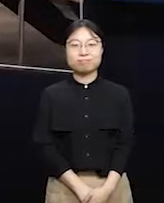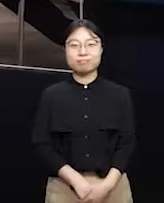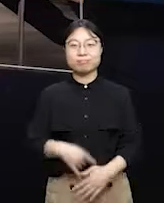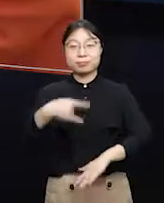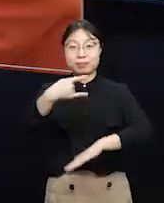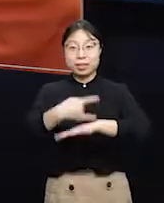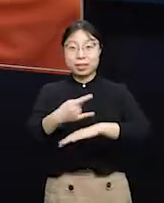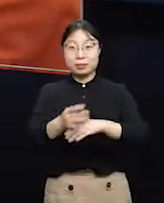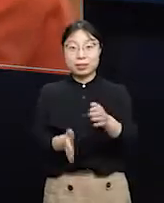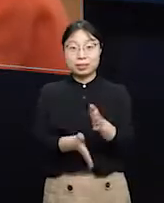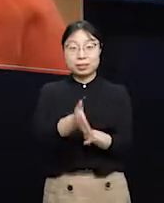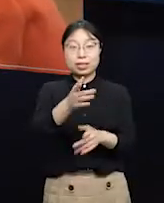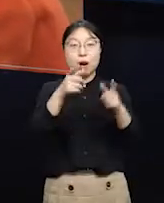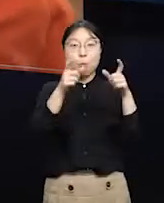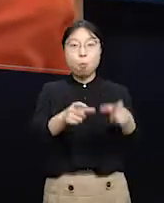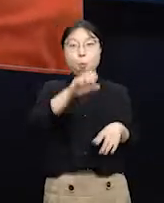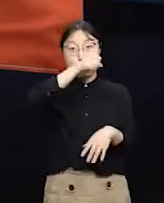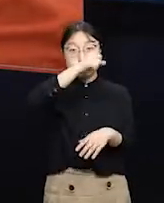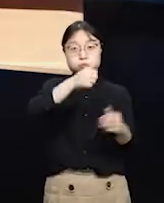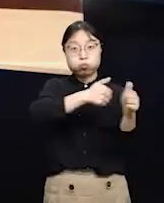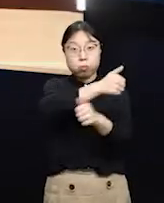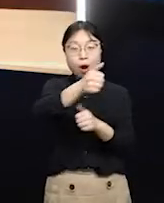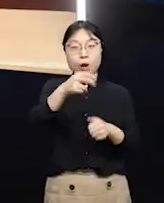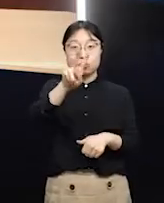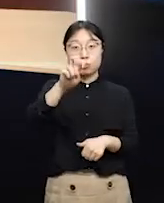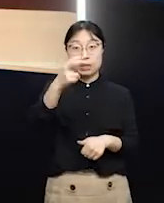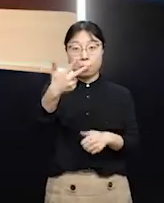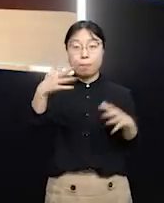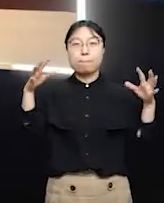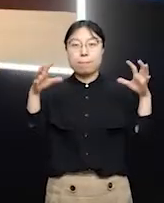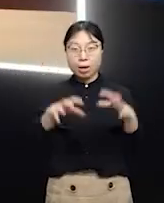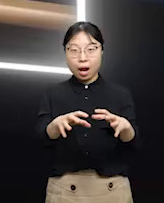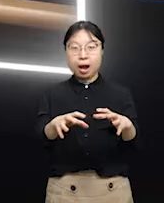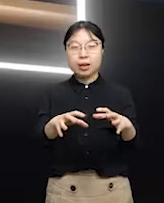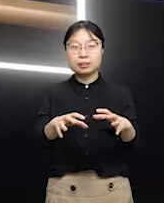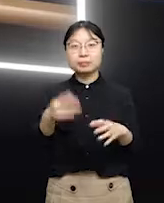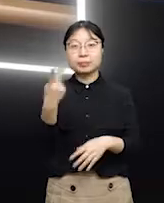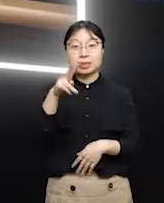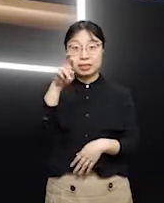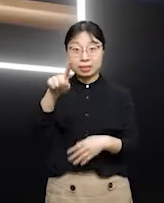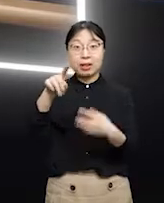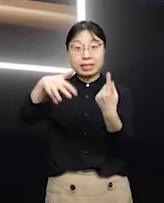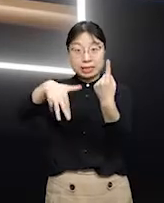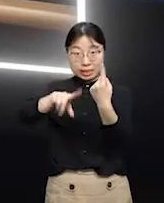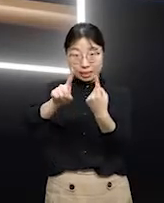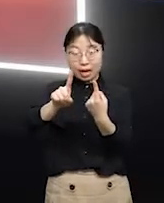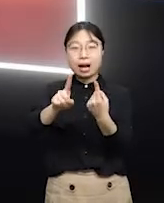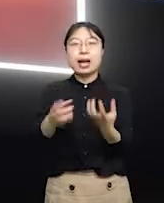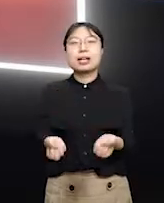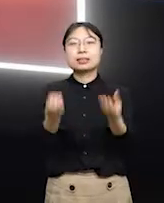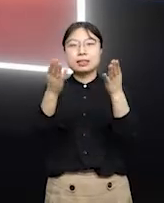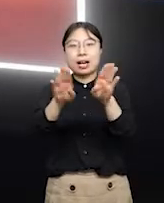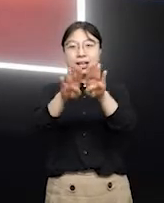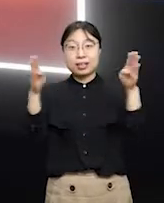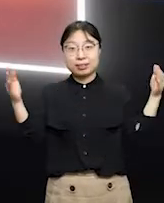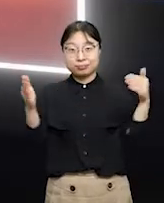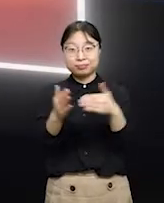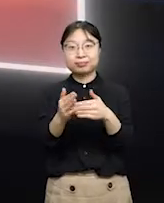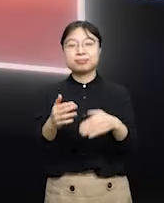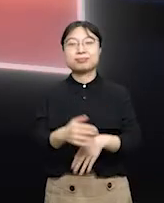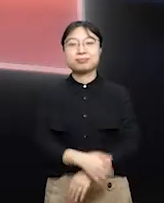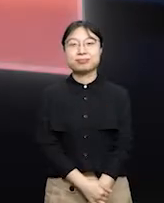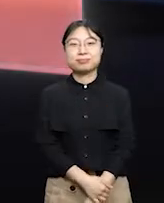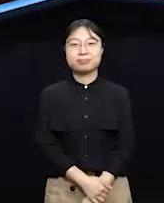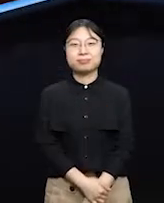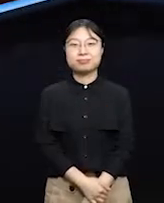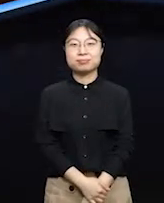의왕시는 주민참여예산위원회 위원 27명이 참석한 가운데 2021년 제1차 의왕시